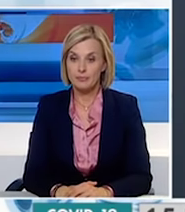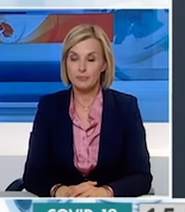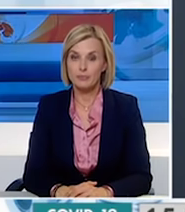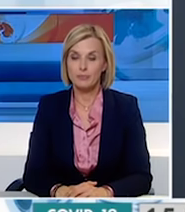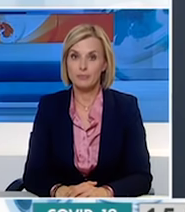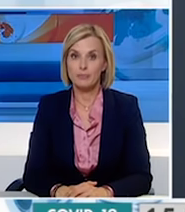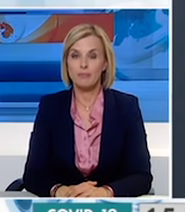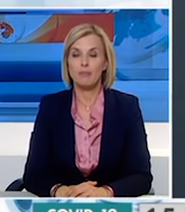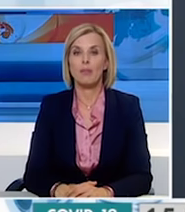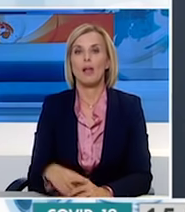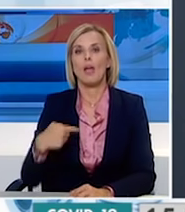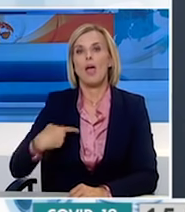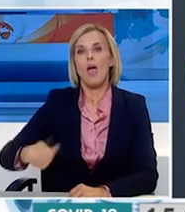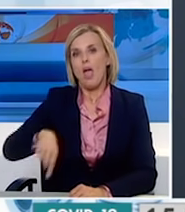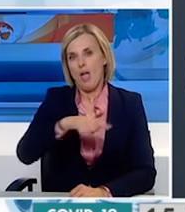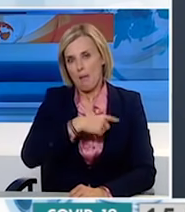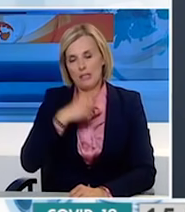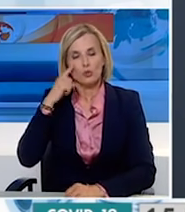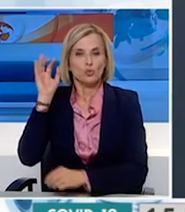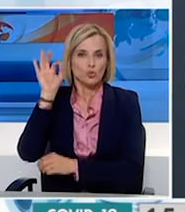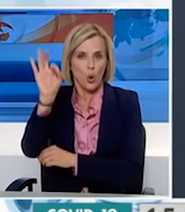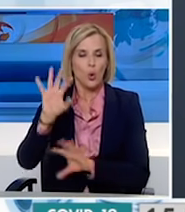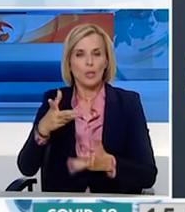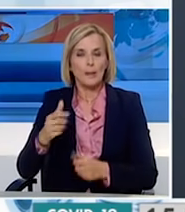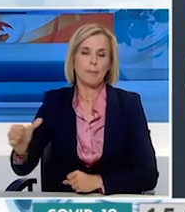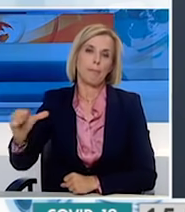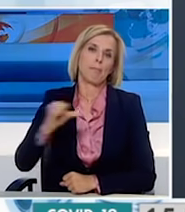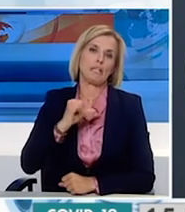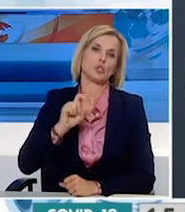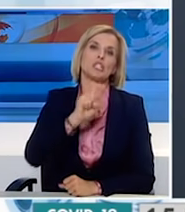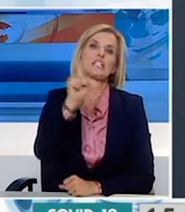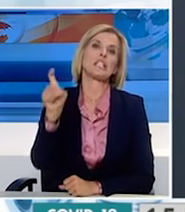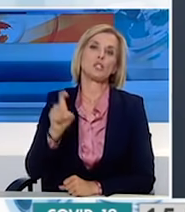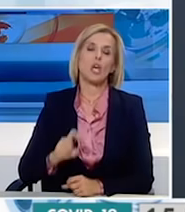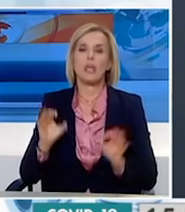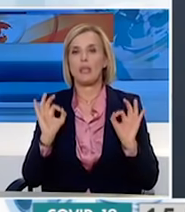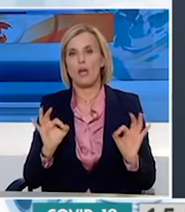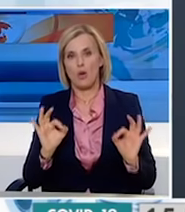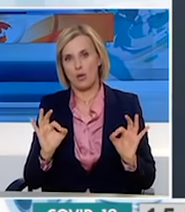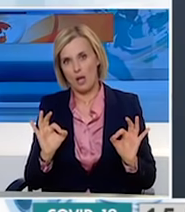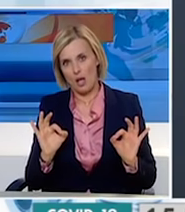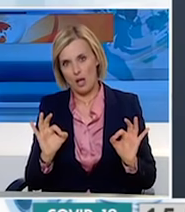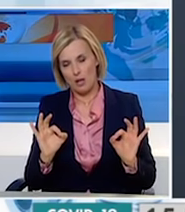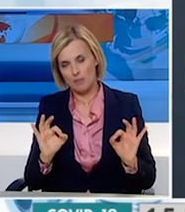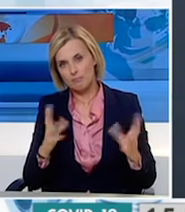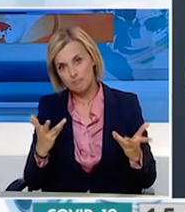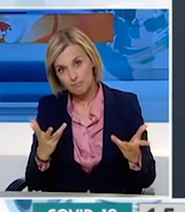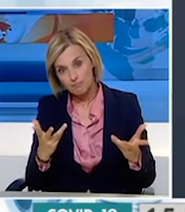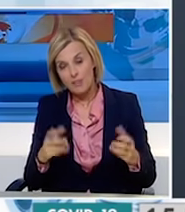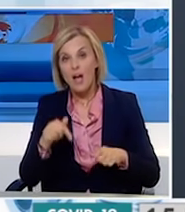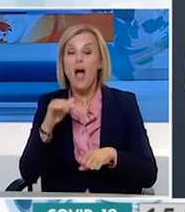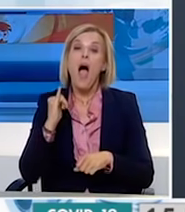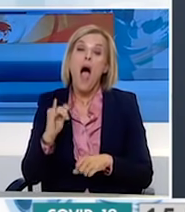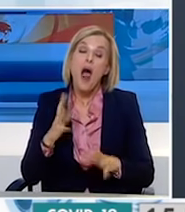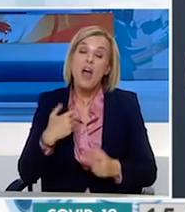Κοιτάξτε, ο στόχος μας είναι μια επιστροφή στην κανονικότητα. Όταν έχεις μια επιστροφή στην κανονικότητα και δεν έχεις ιό να κυκλοφορεί, δεν σε ενοχλούν οι υπαίθριες συναθρήσεις, αλλά δεν είμαστε